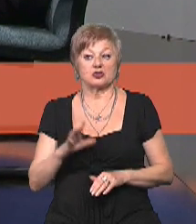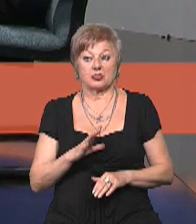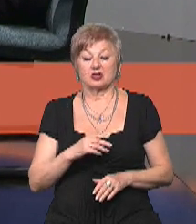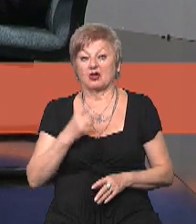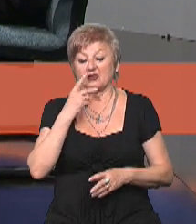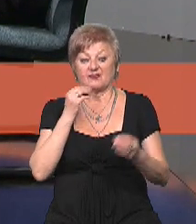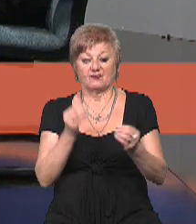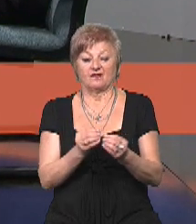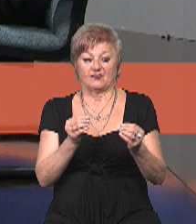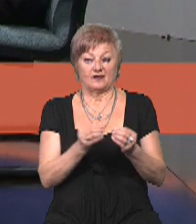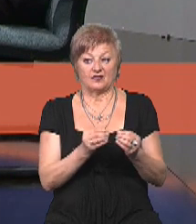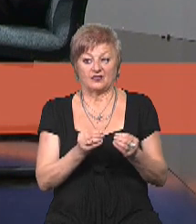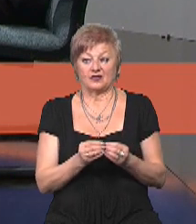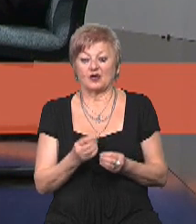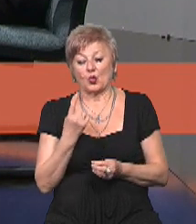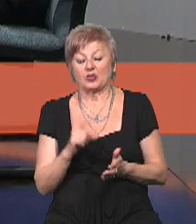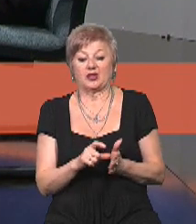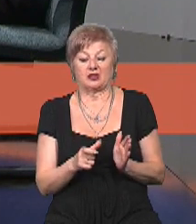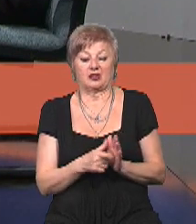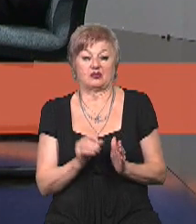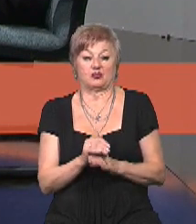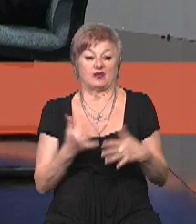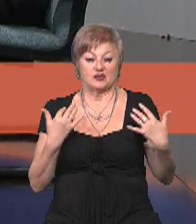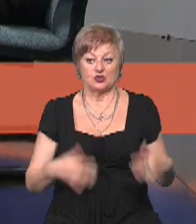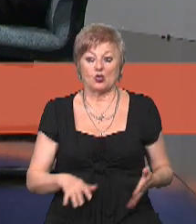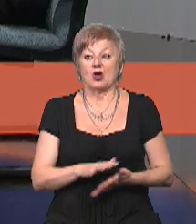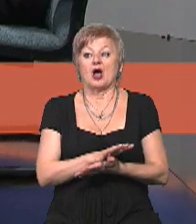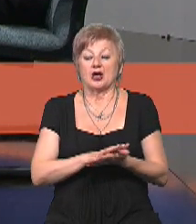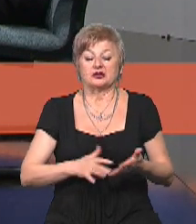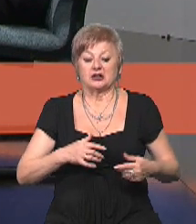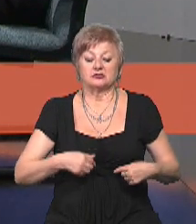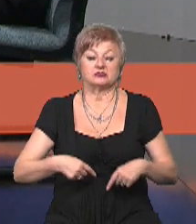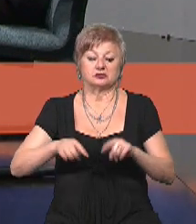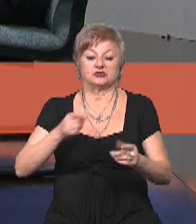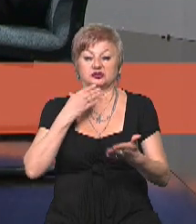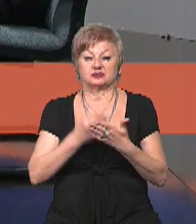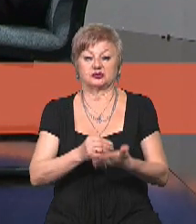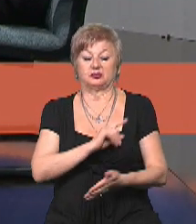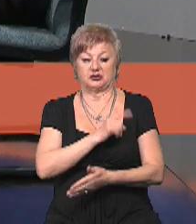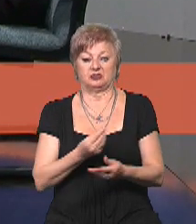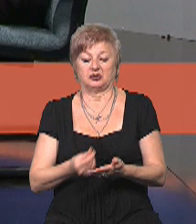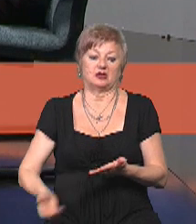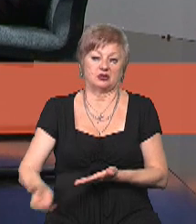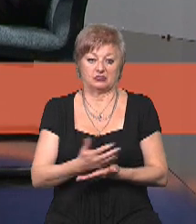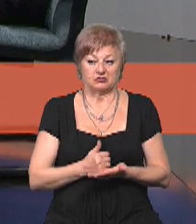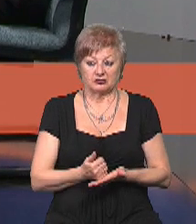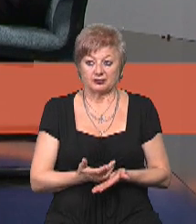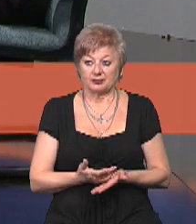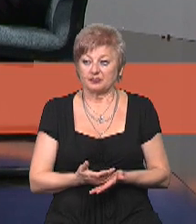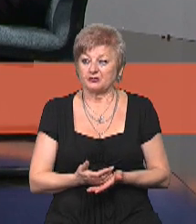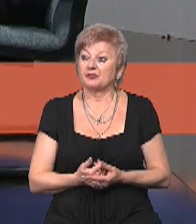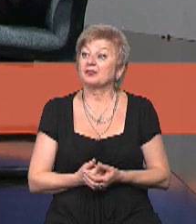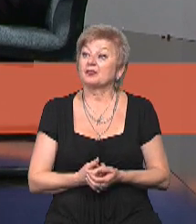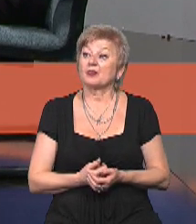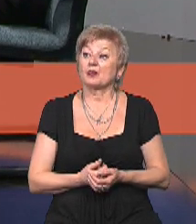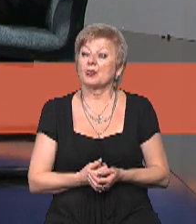бачать те саме, що і було. Ну, максимум один клас, а далі ви своїми силами, власними, беріть і щось робіть. Можна я додам?